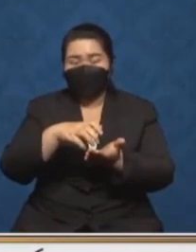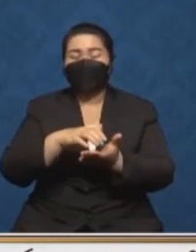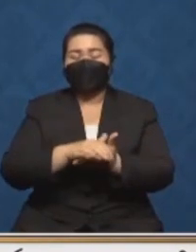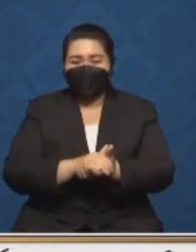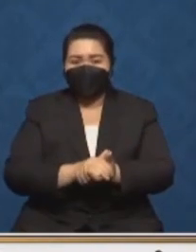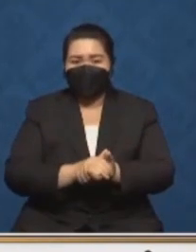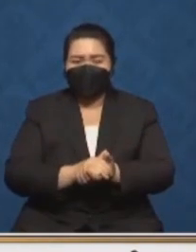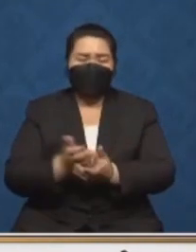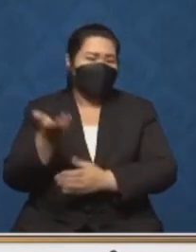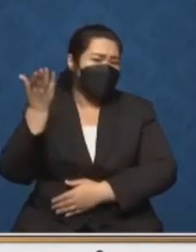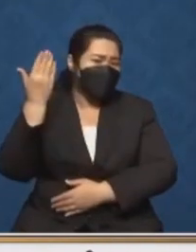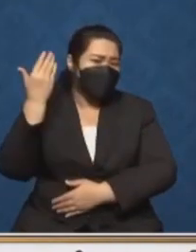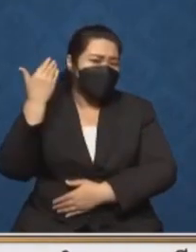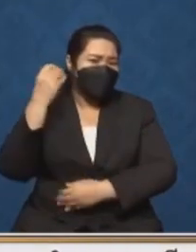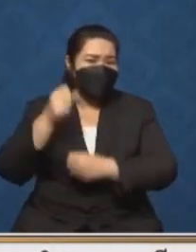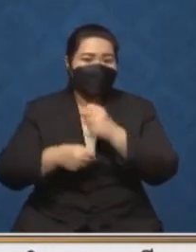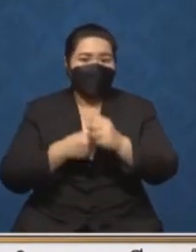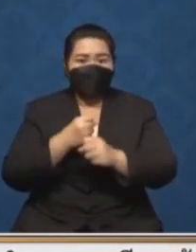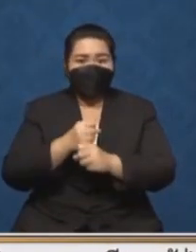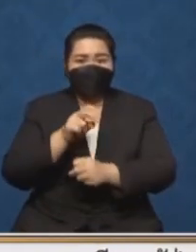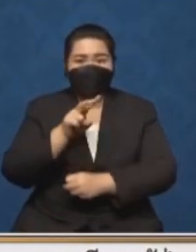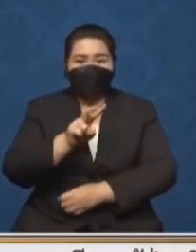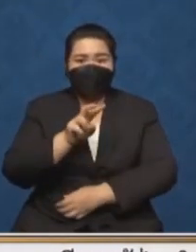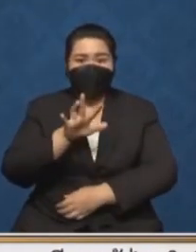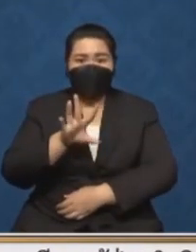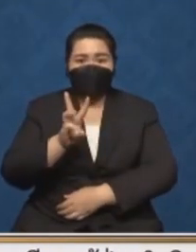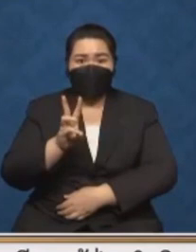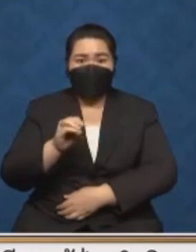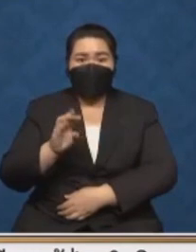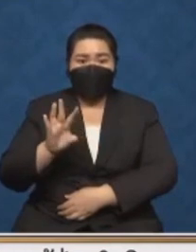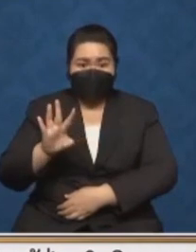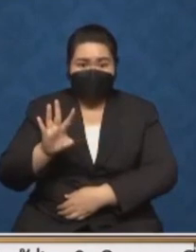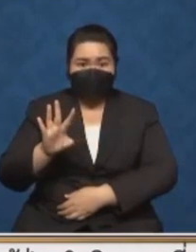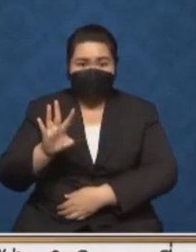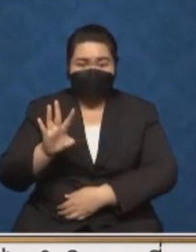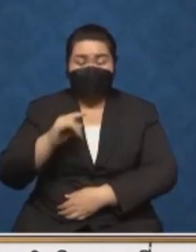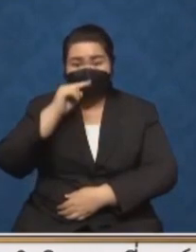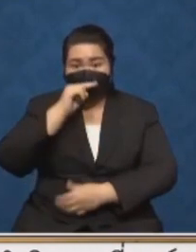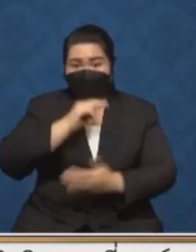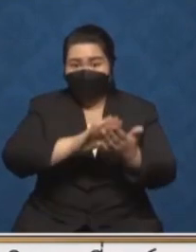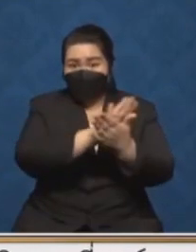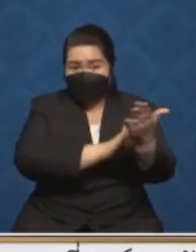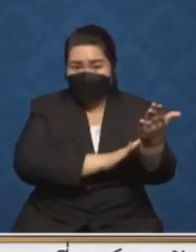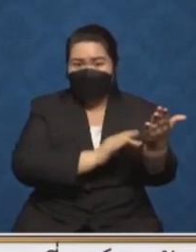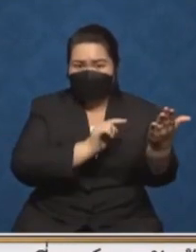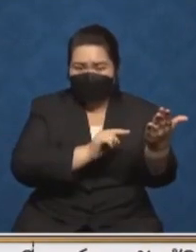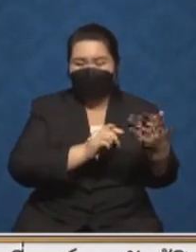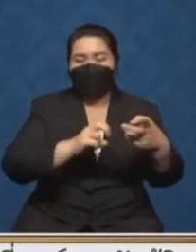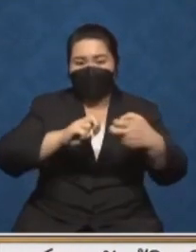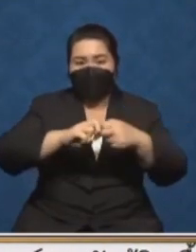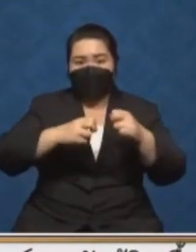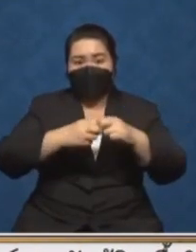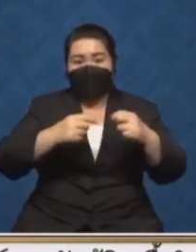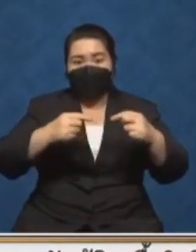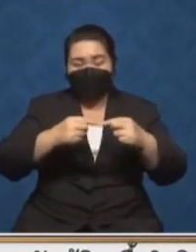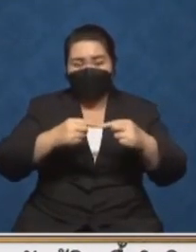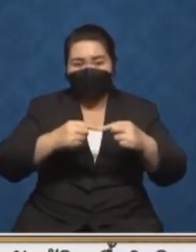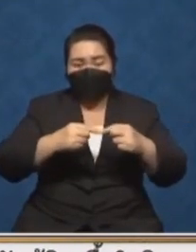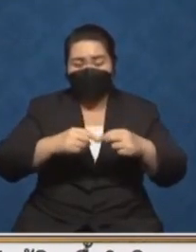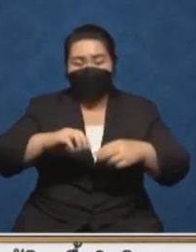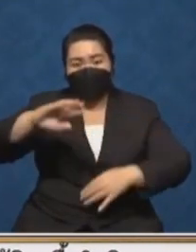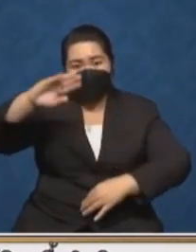เมื่อประมาณต้นปี หกสี่ ประเทศไทยไดมีการแพ้ระบาด ของโลกไรัส